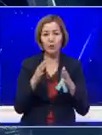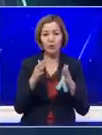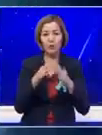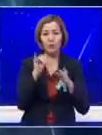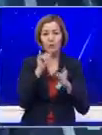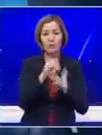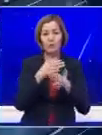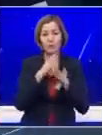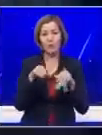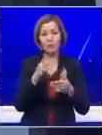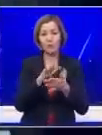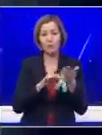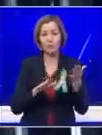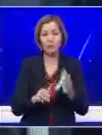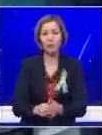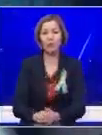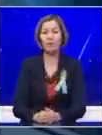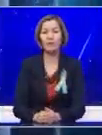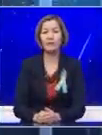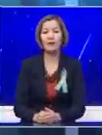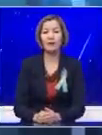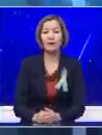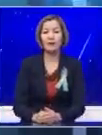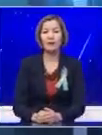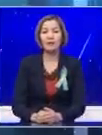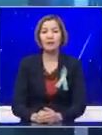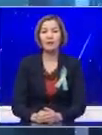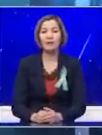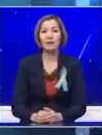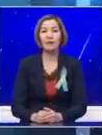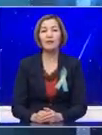қалаймын. Нұржан Қасаболат, Вержан Дүйсен, Жетісу арнасы.